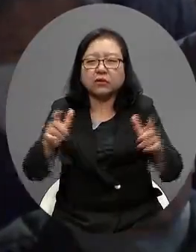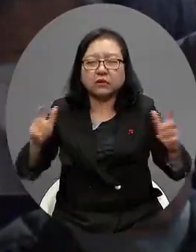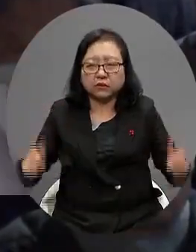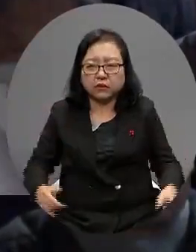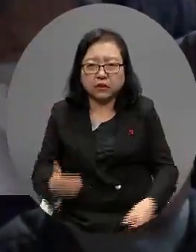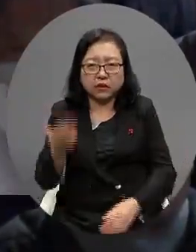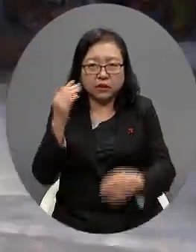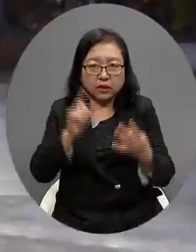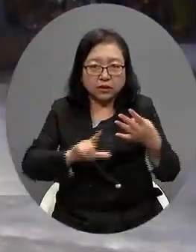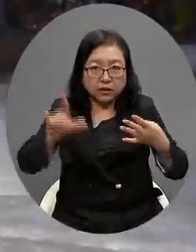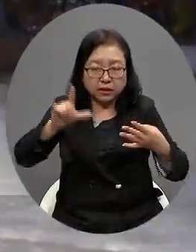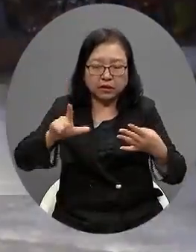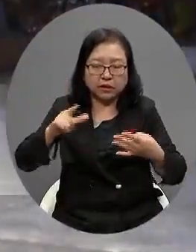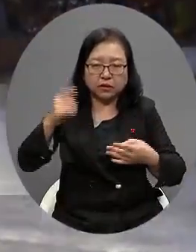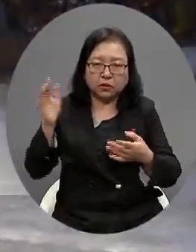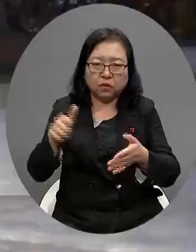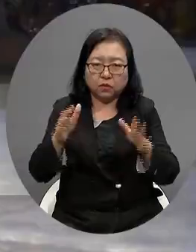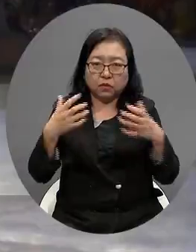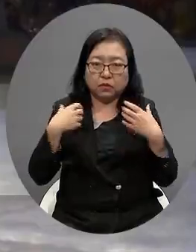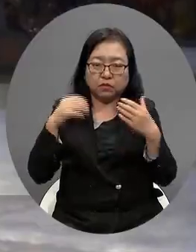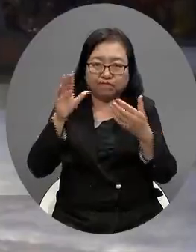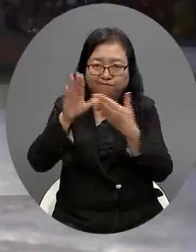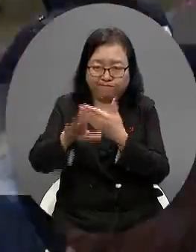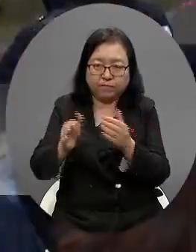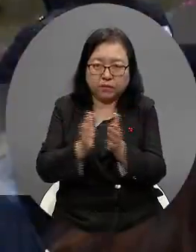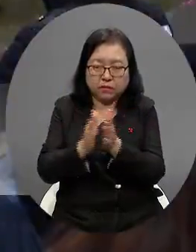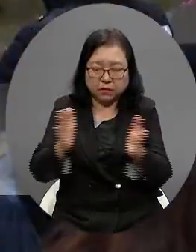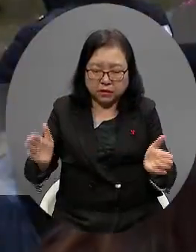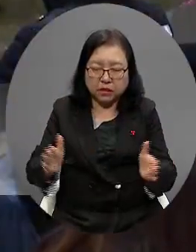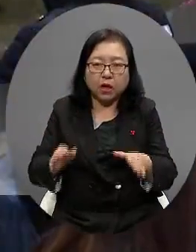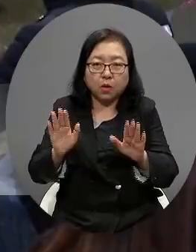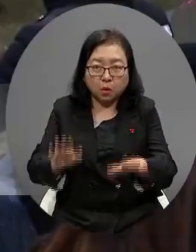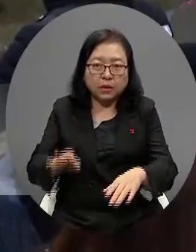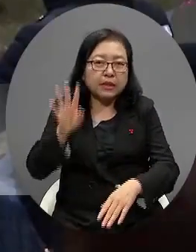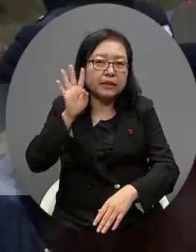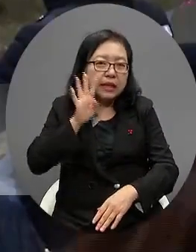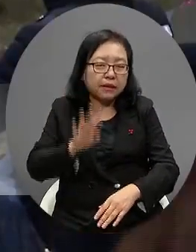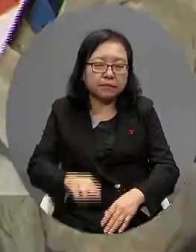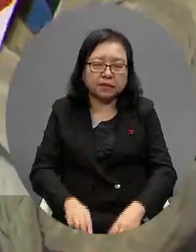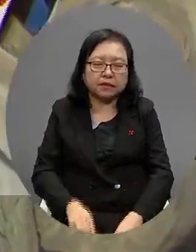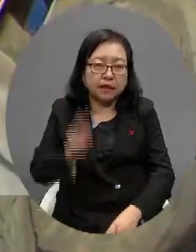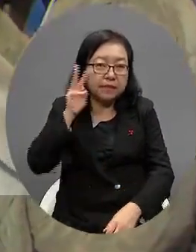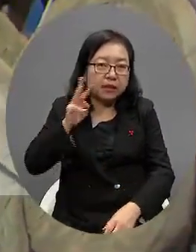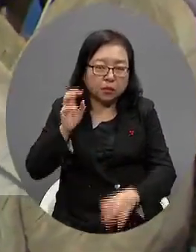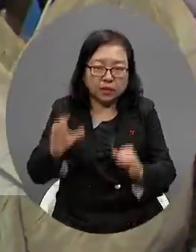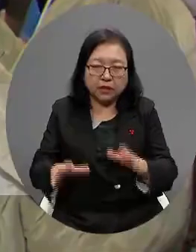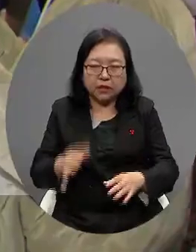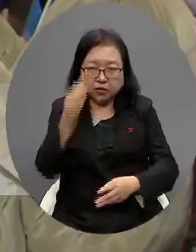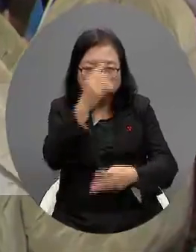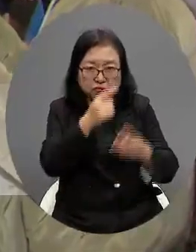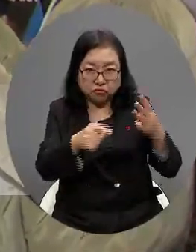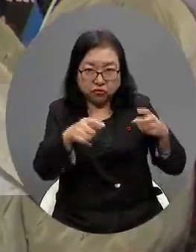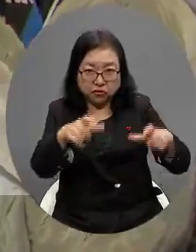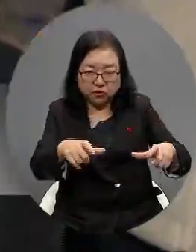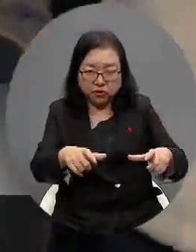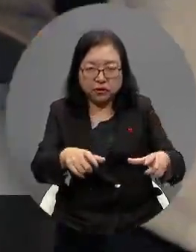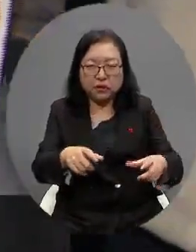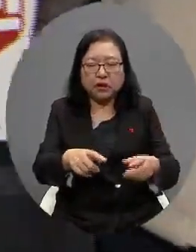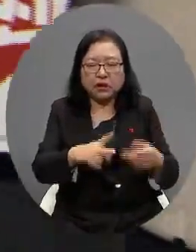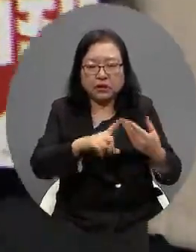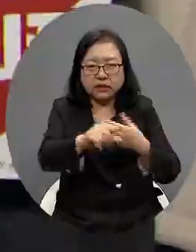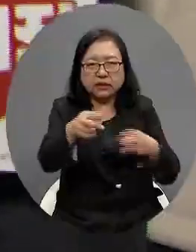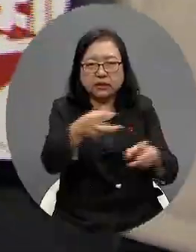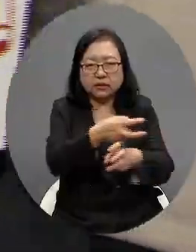4일 시작된 청주 충북도청 앞 촛불집회가 오늘 4일째 이어진 가운데 충주에서도 시외버스 터미널 앞에서 첫